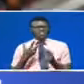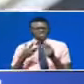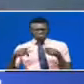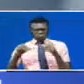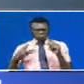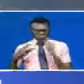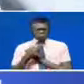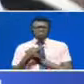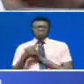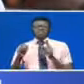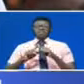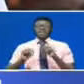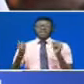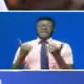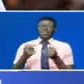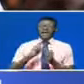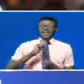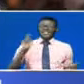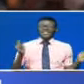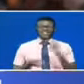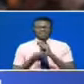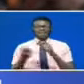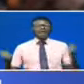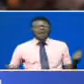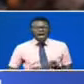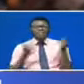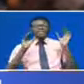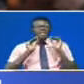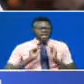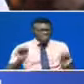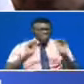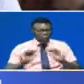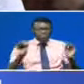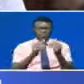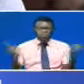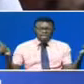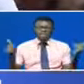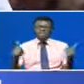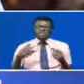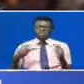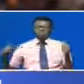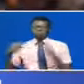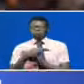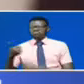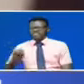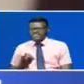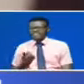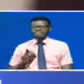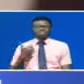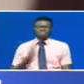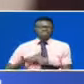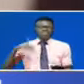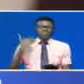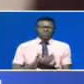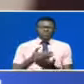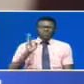wamefikia kuchanja. Kwa hiyo tunaona kwamba kama elimu kiendelea kutolewa kwa zaidi, swala hili la ukeketaji linaweza likaisha kabisa katika jamii zetu. Jamii